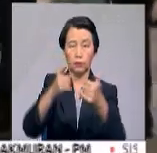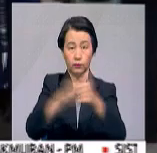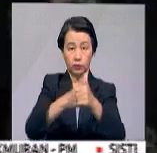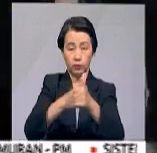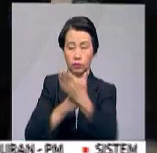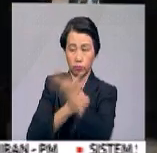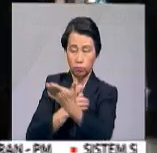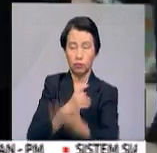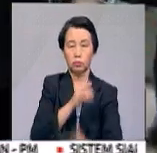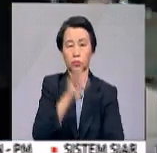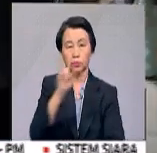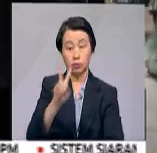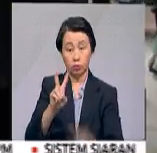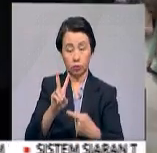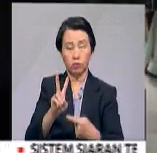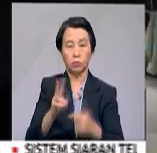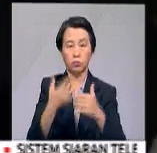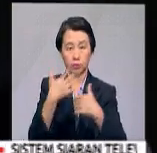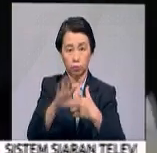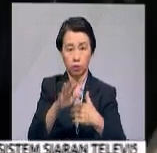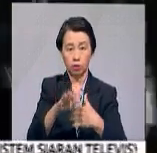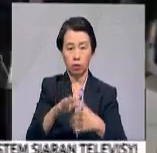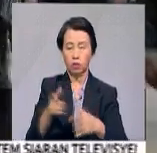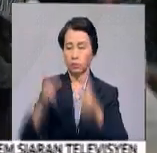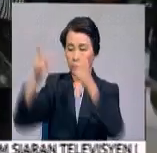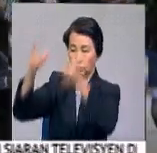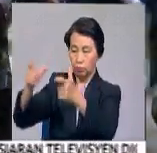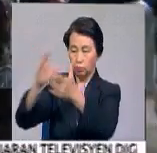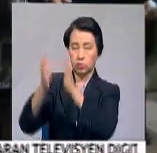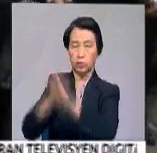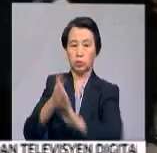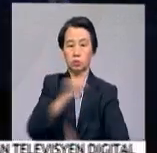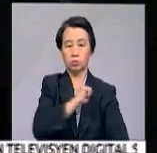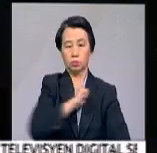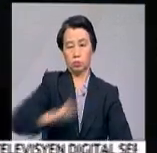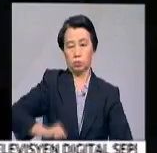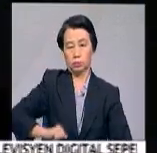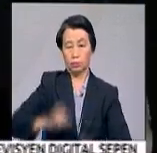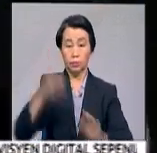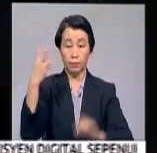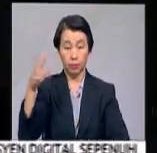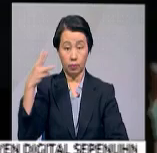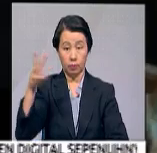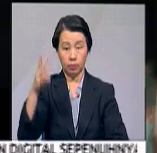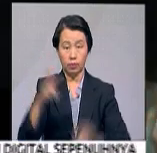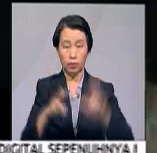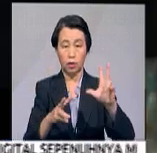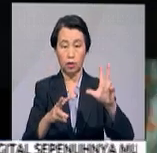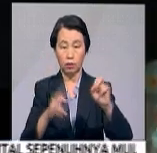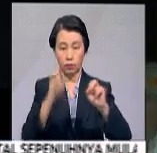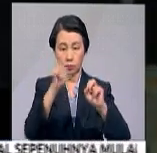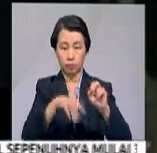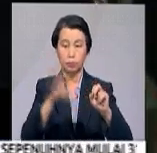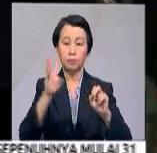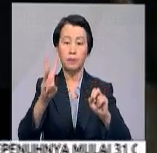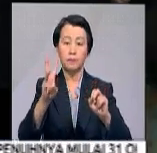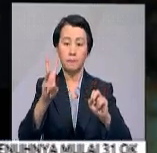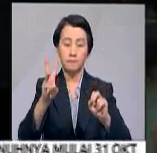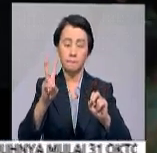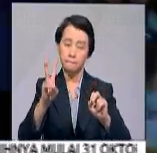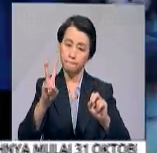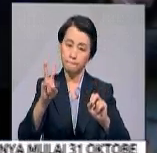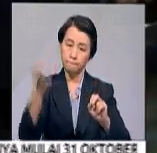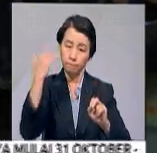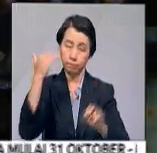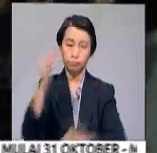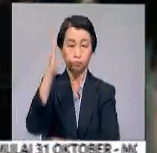Seri Paduka berdua selepas Al-Sultan Abdullah ditabalkan sebagai Yang di-Pertuan Agong ke-16 pada 30 Julai lalu. Tengah hari esok,